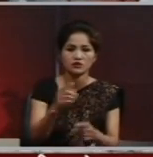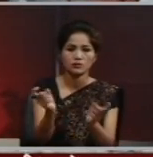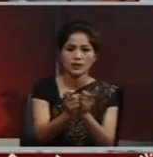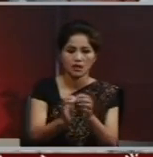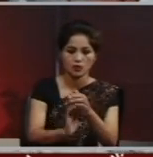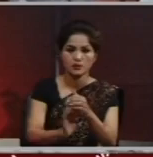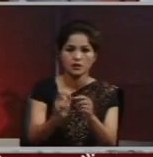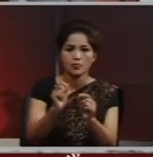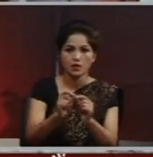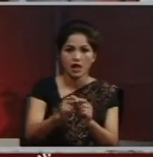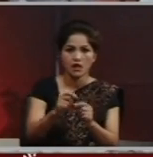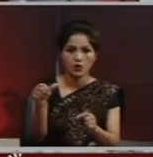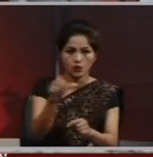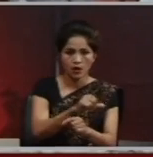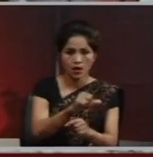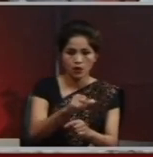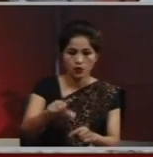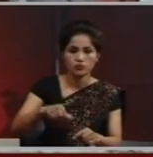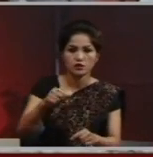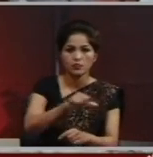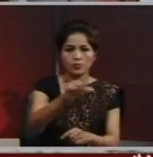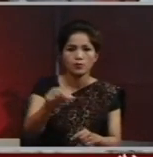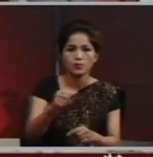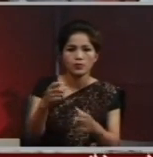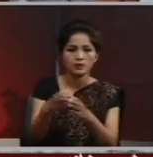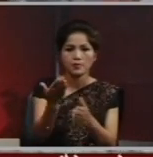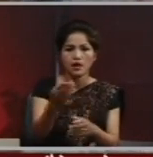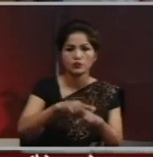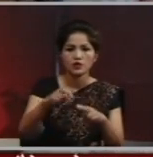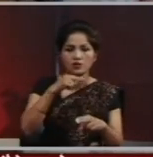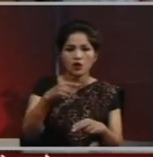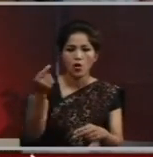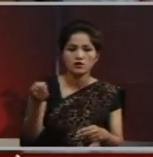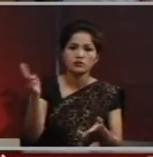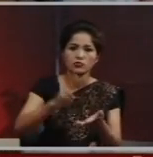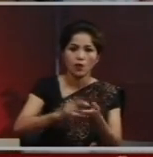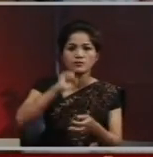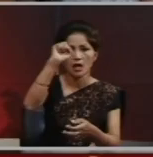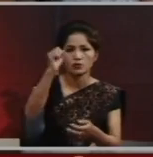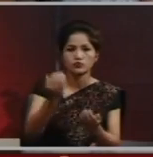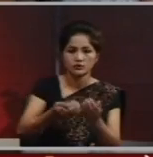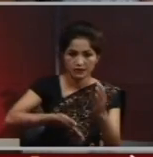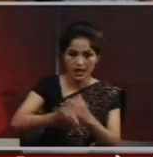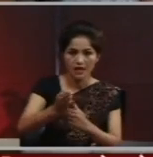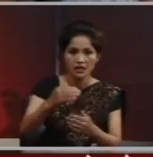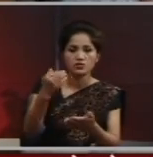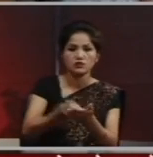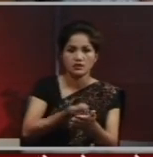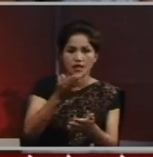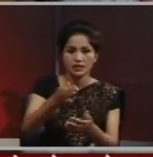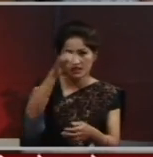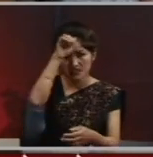समिति बनाएर केसीका जनपक्षीय माग पूरा नगरे अझै चर्को आन्दोलनमा उत्रने